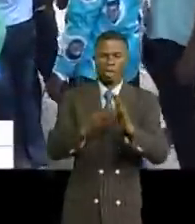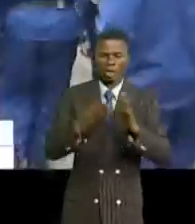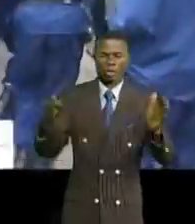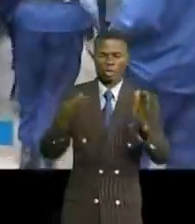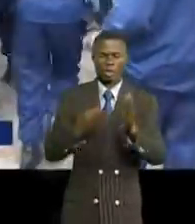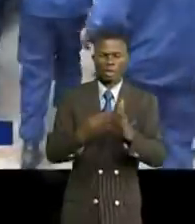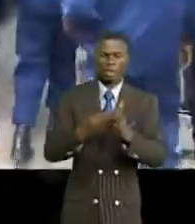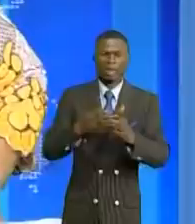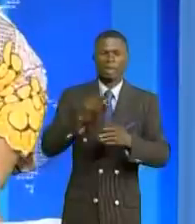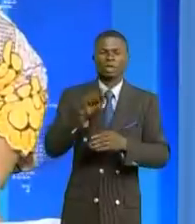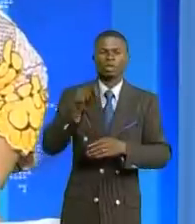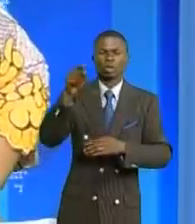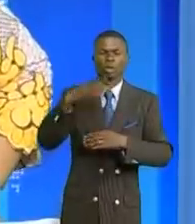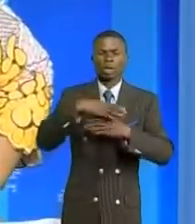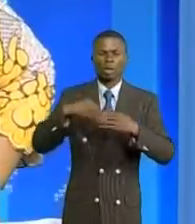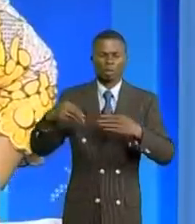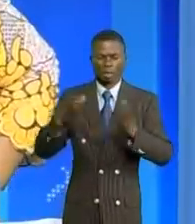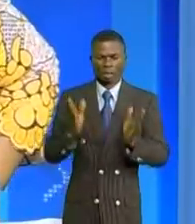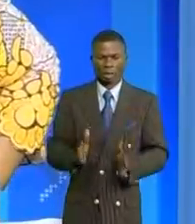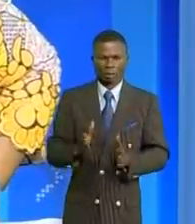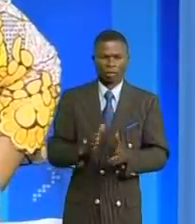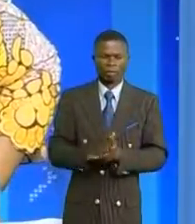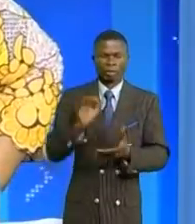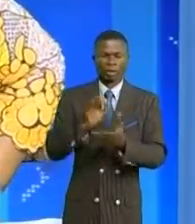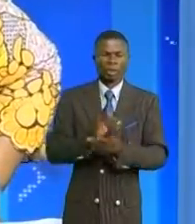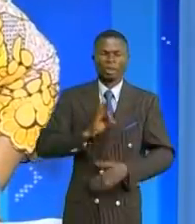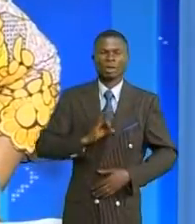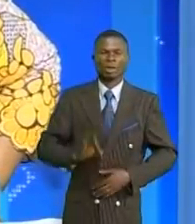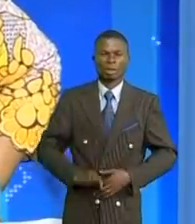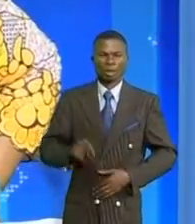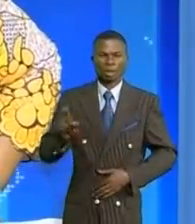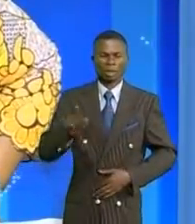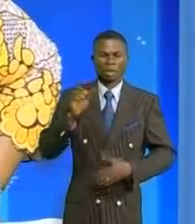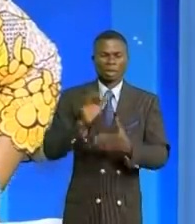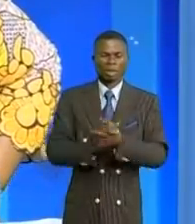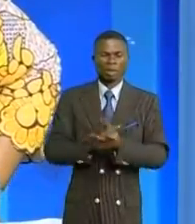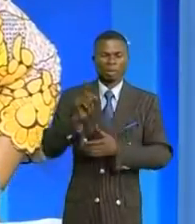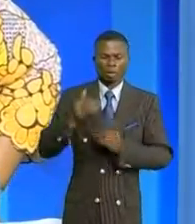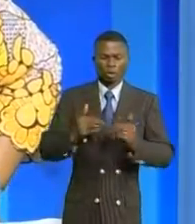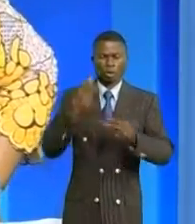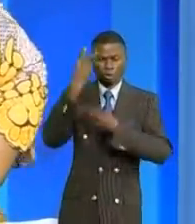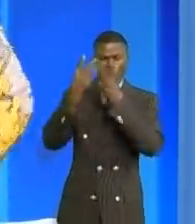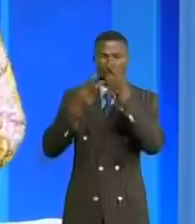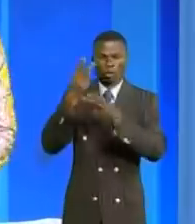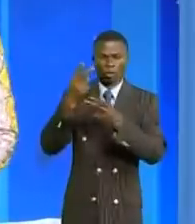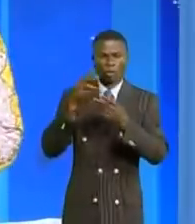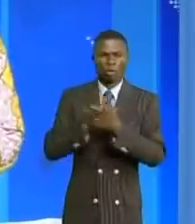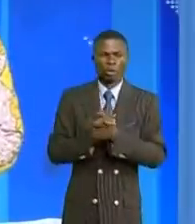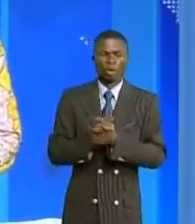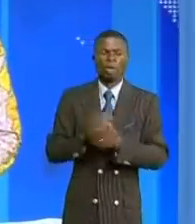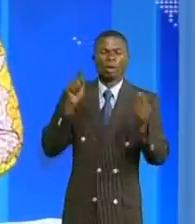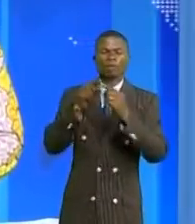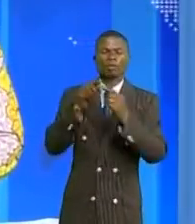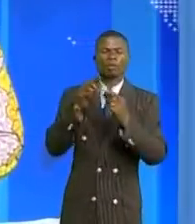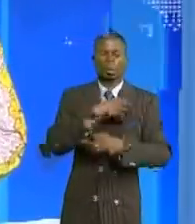américains dennis okumu n'y a pire où tu sais que dit la première dame poursuit ses visites auprès des femmes qui ont